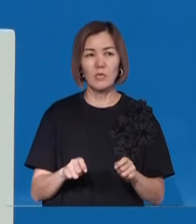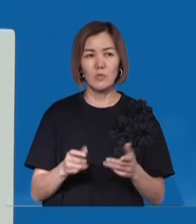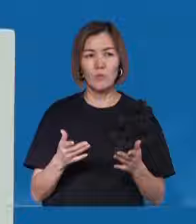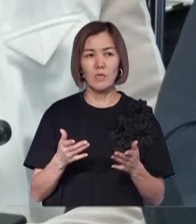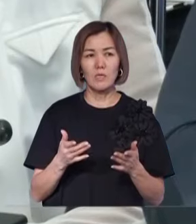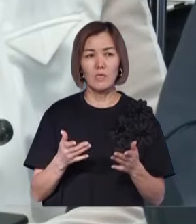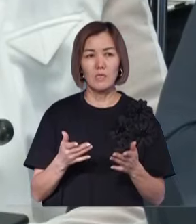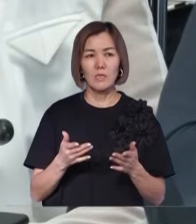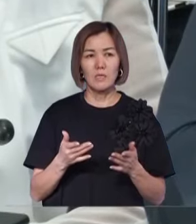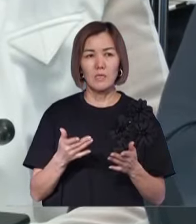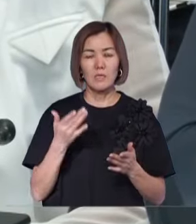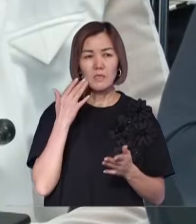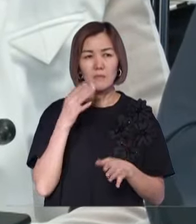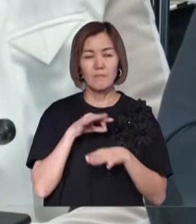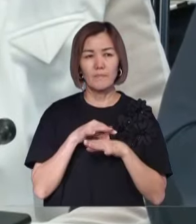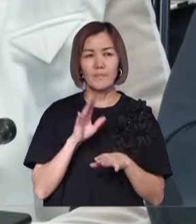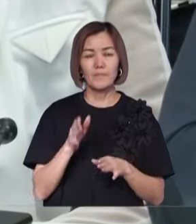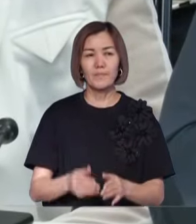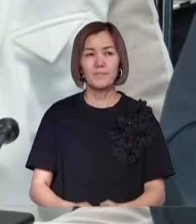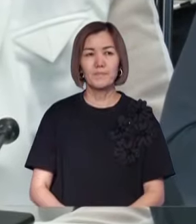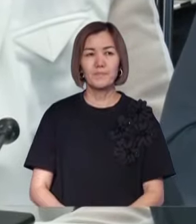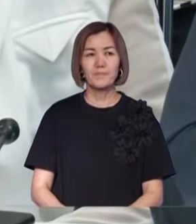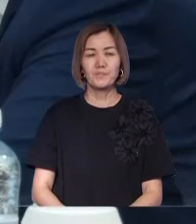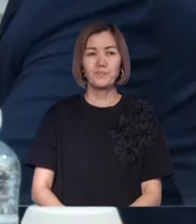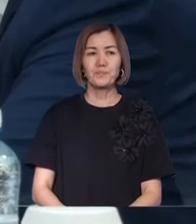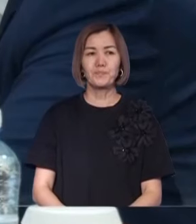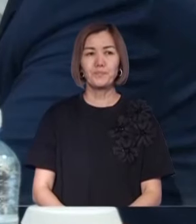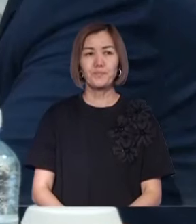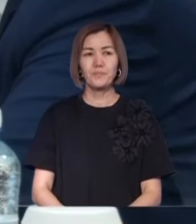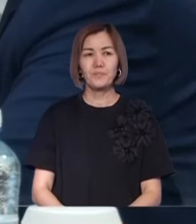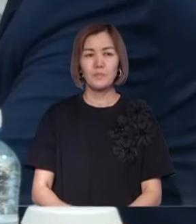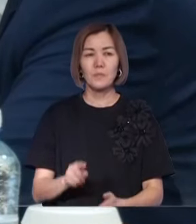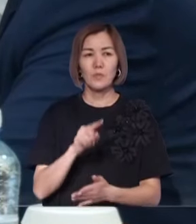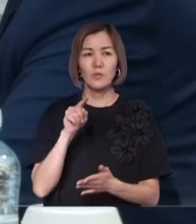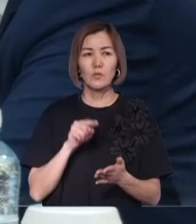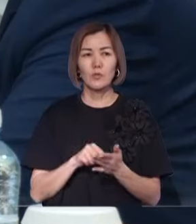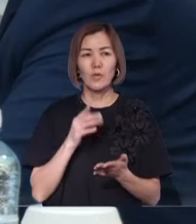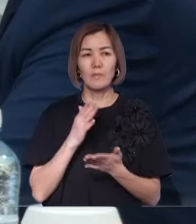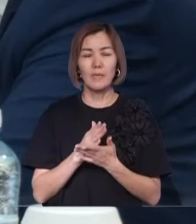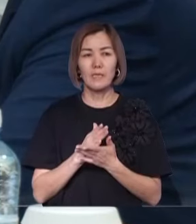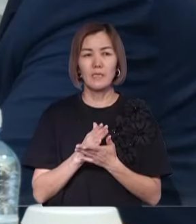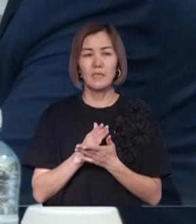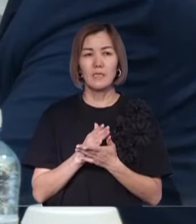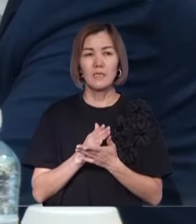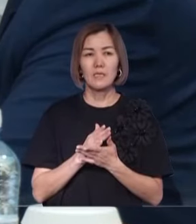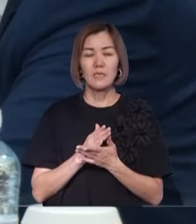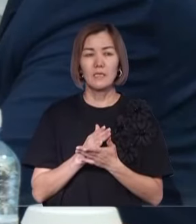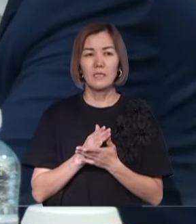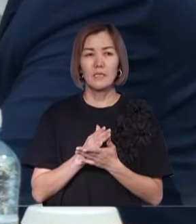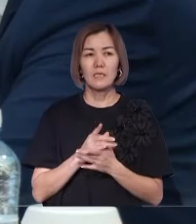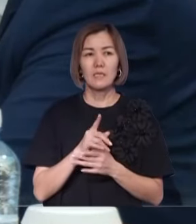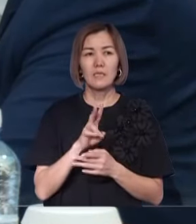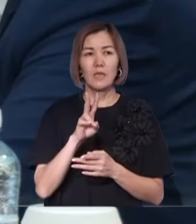миллион теңге қарастырылып отыр. Сіздер кеше де мен бұл сұрақты топта көтердім. Енді осы жерде сұрау керек шығар.